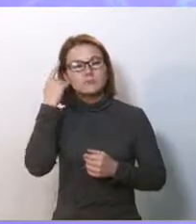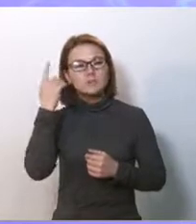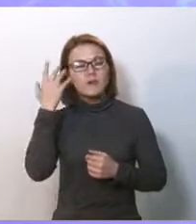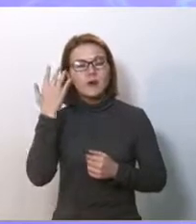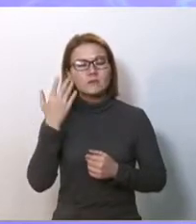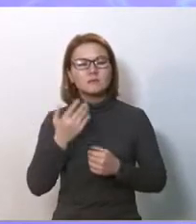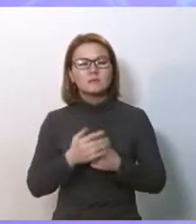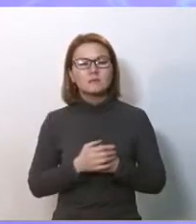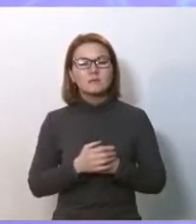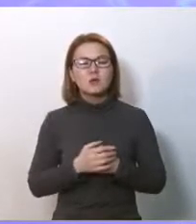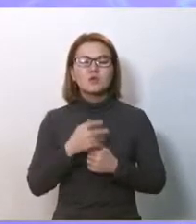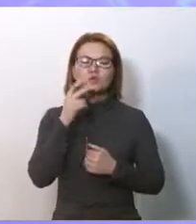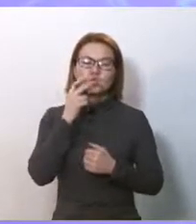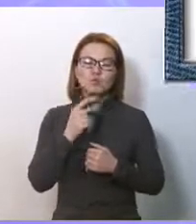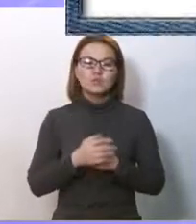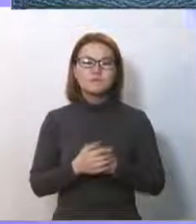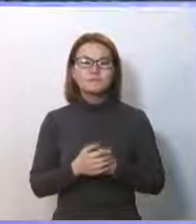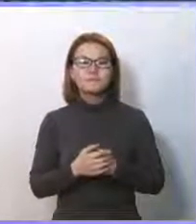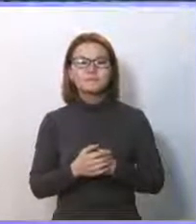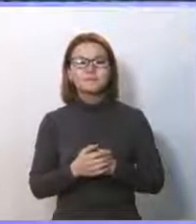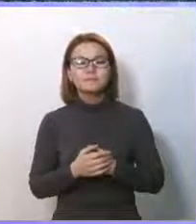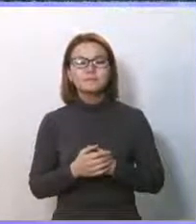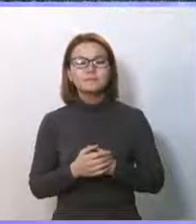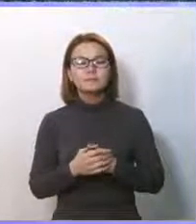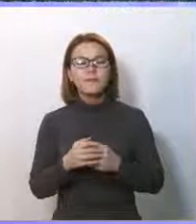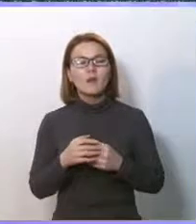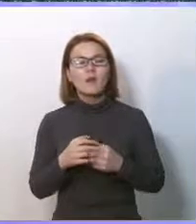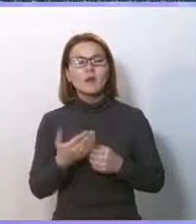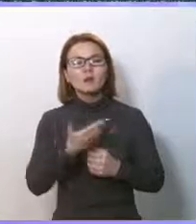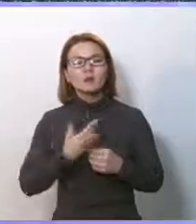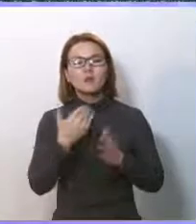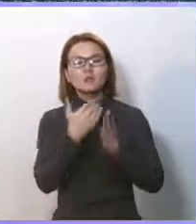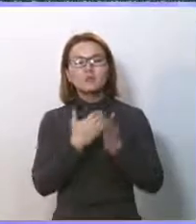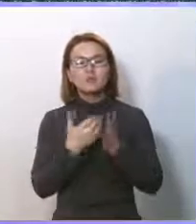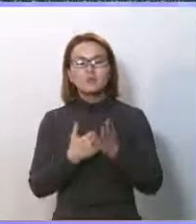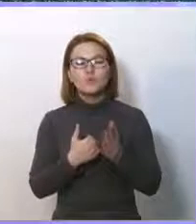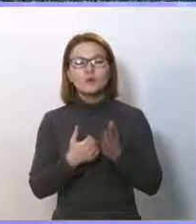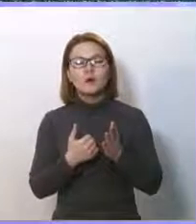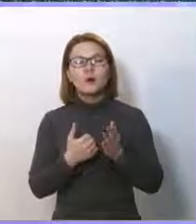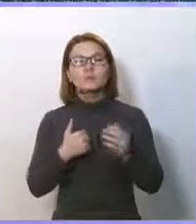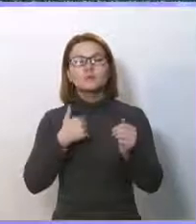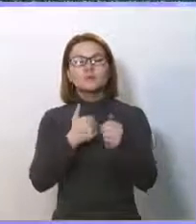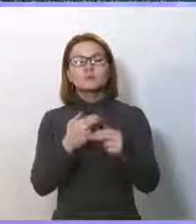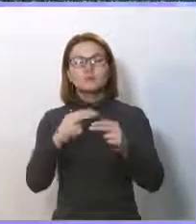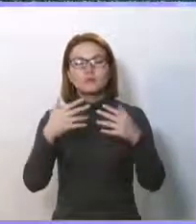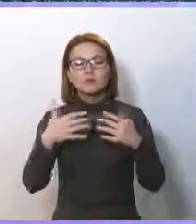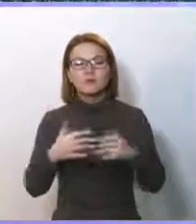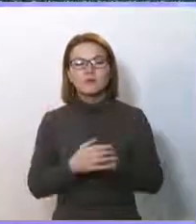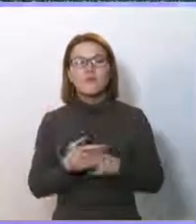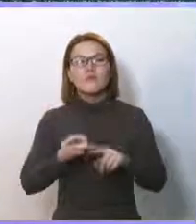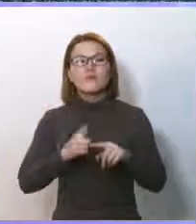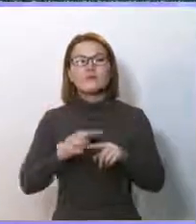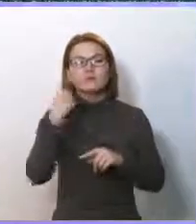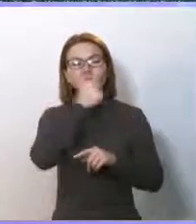скучный. Ребята, вот и подошел к концу наш последний урок в этом учебном